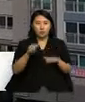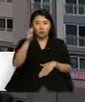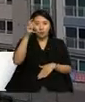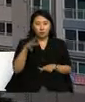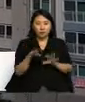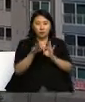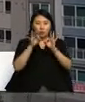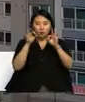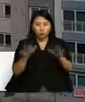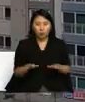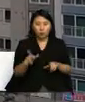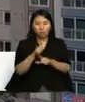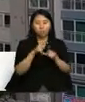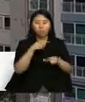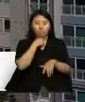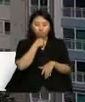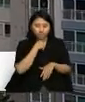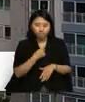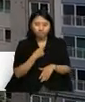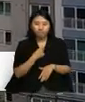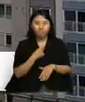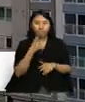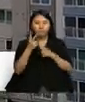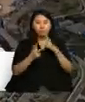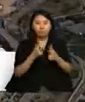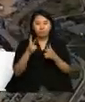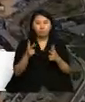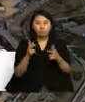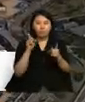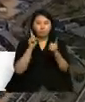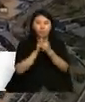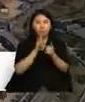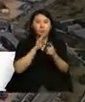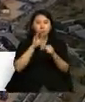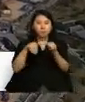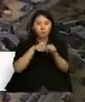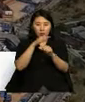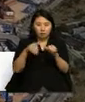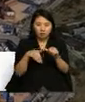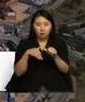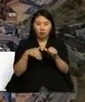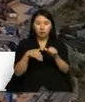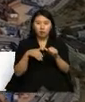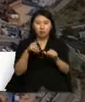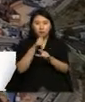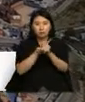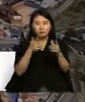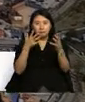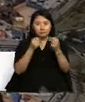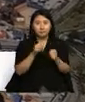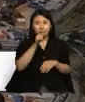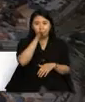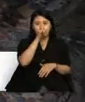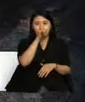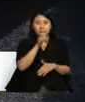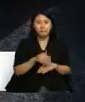수년간 염원해온 수건 사업과 당면한 현안 사업들이 상당히 많이